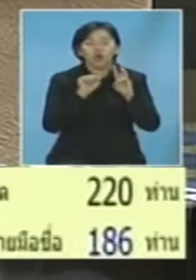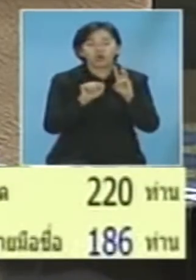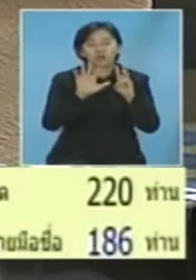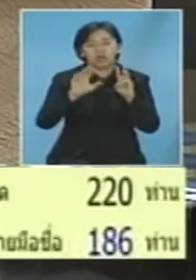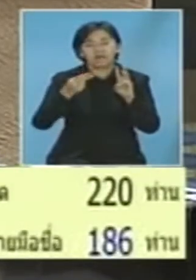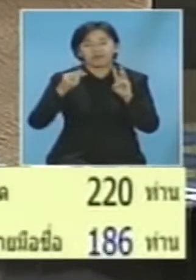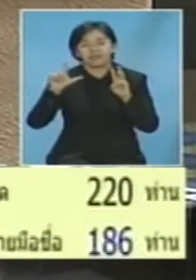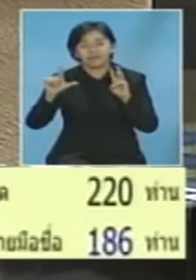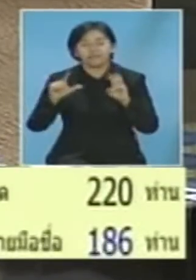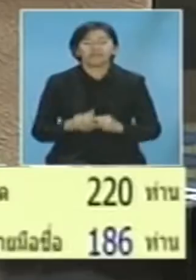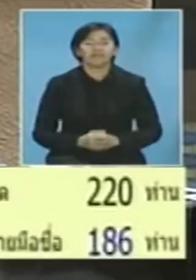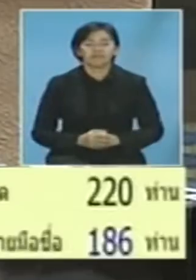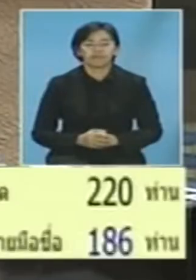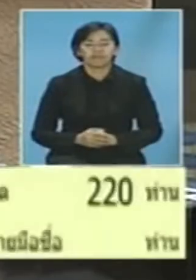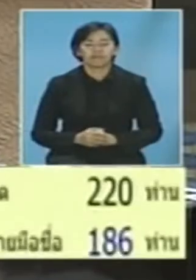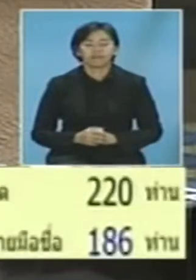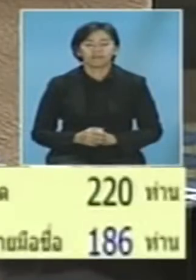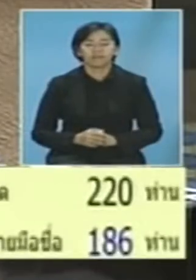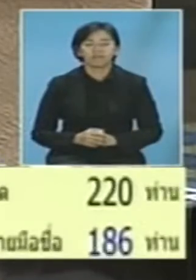6.50,000 ล้านบาท